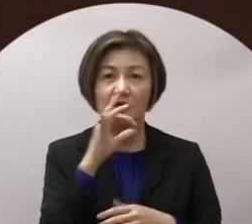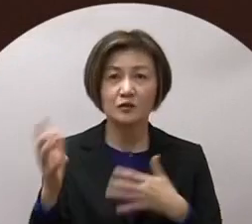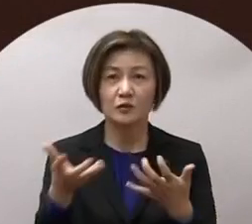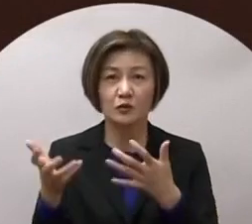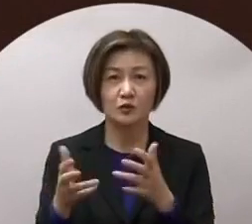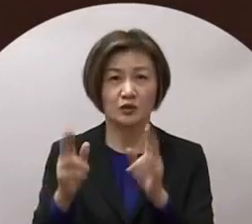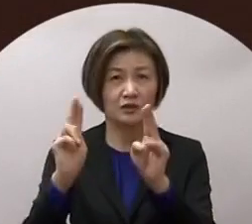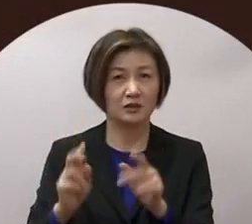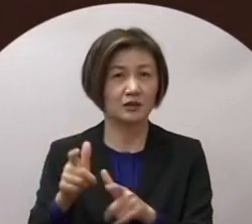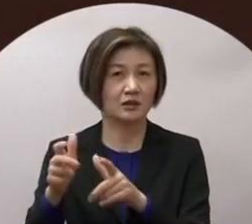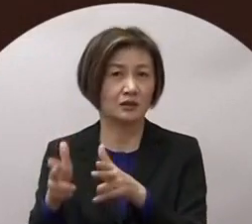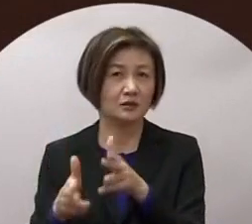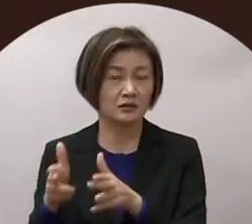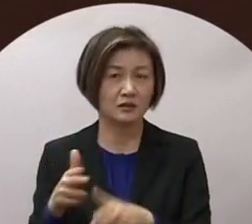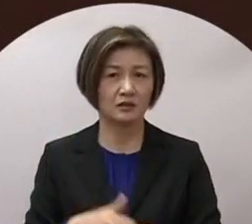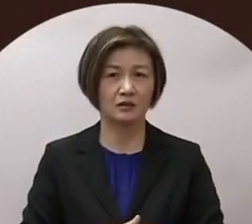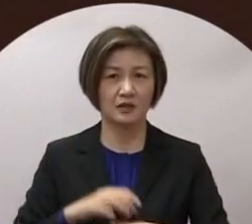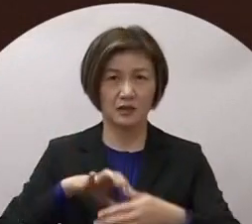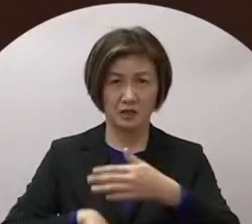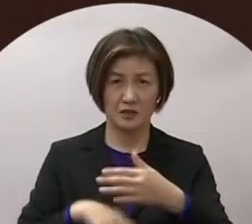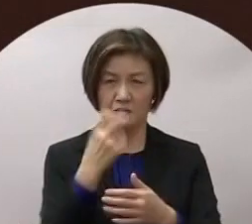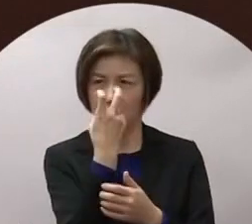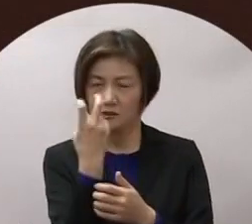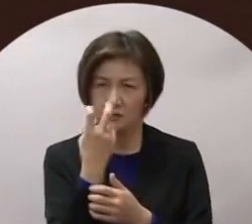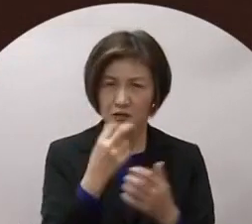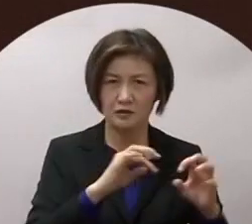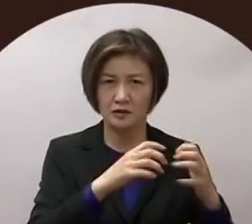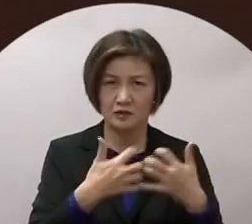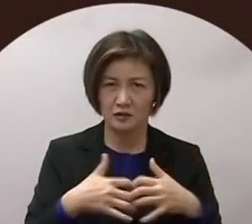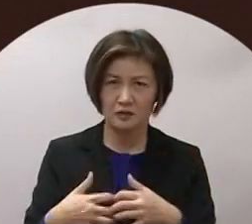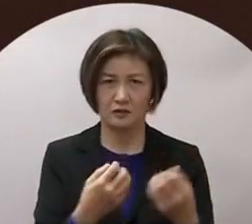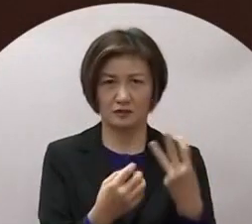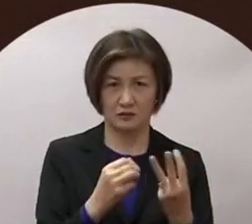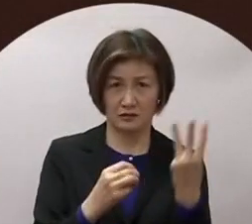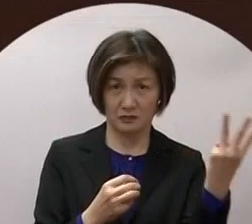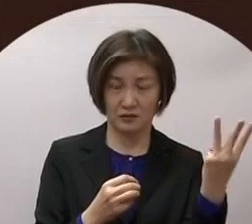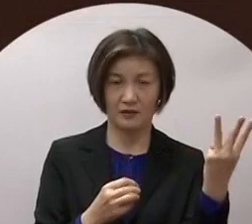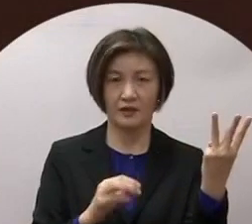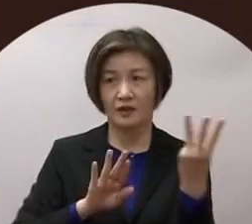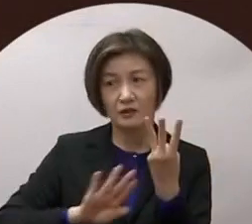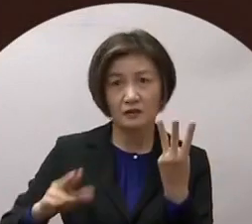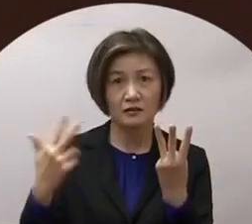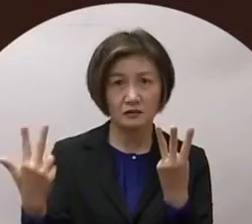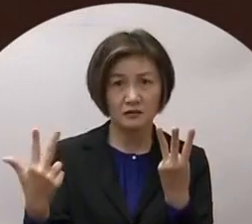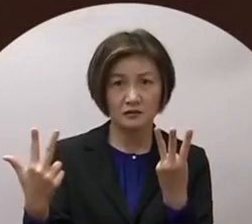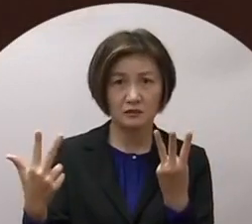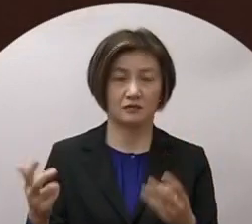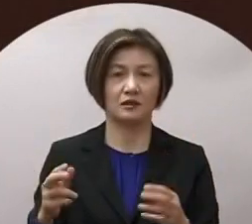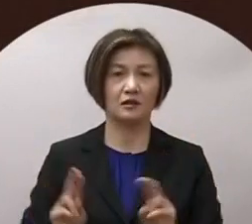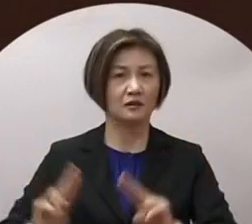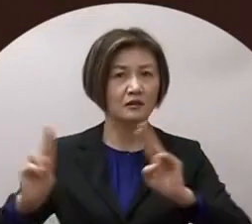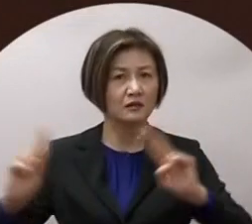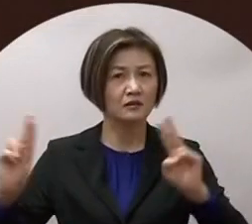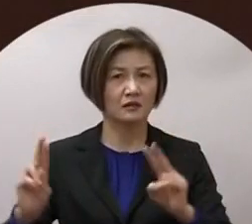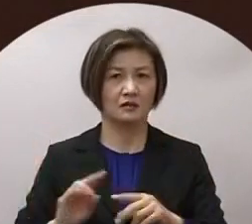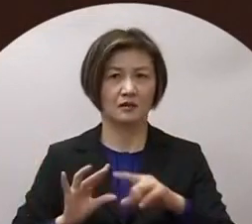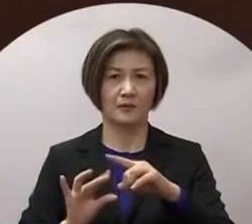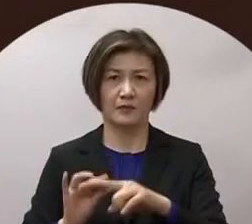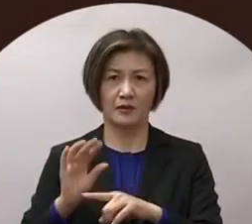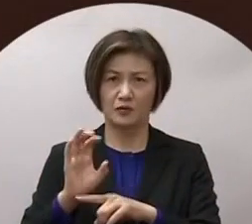掉检修其中的三步，其他的七步，蓝莓机这几天的发电量都高达